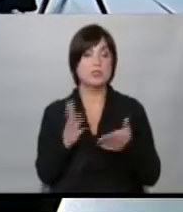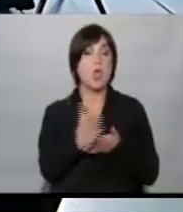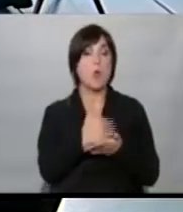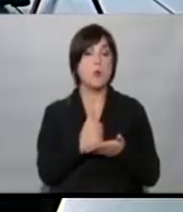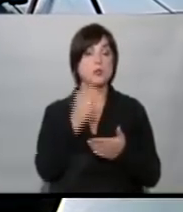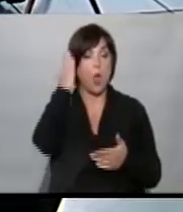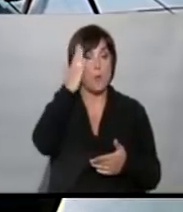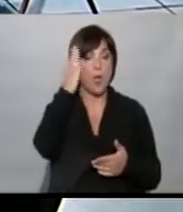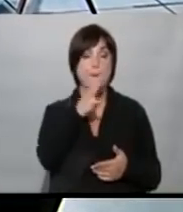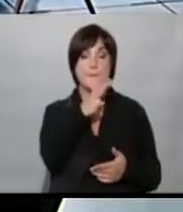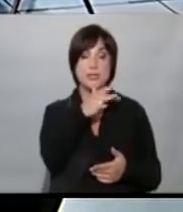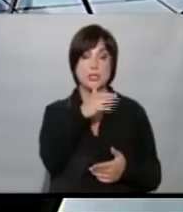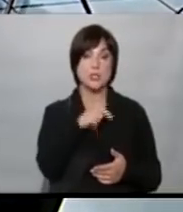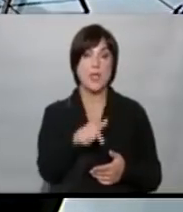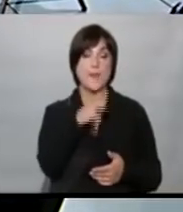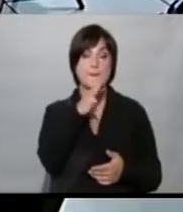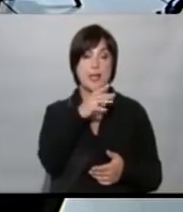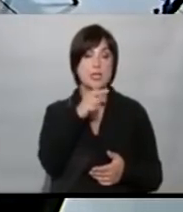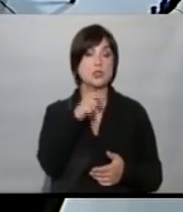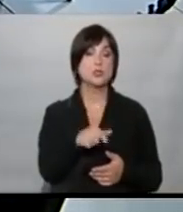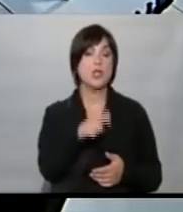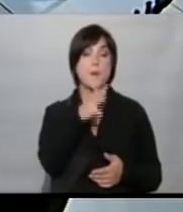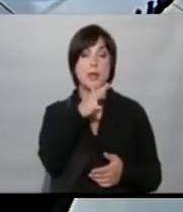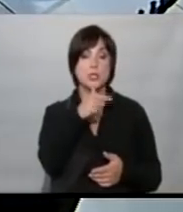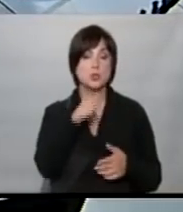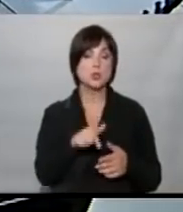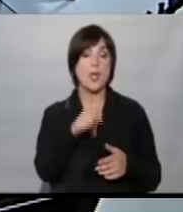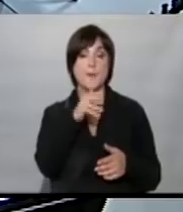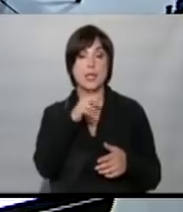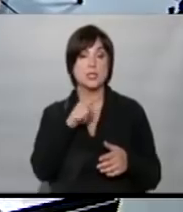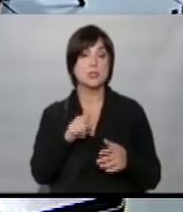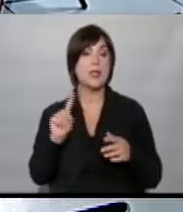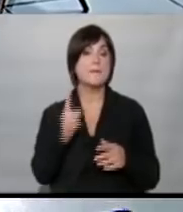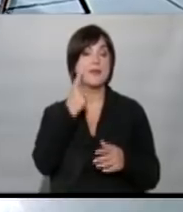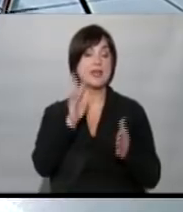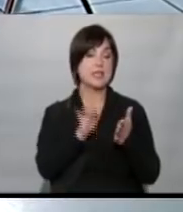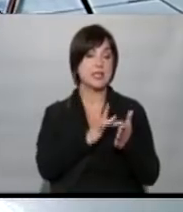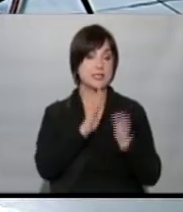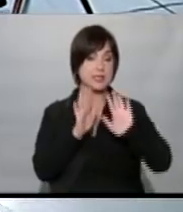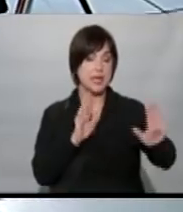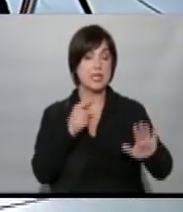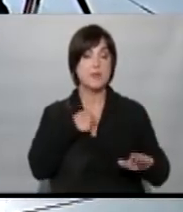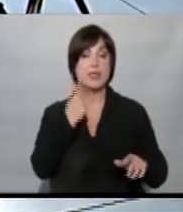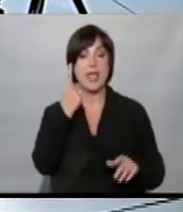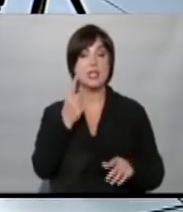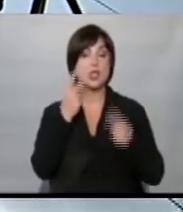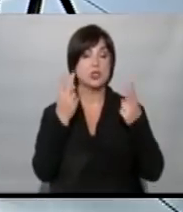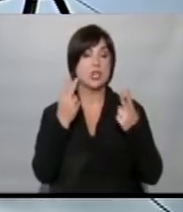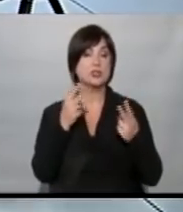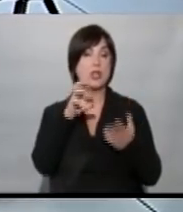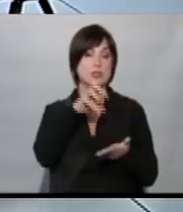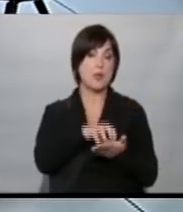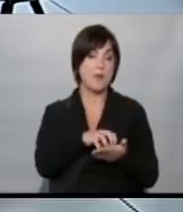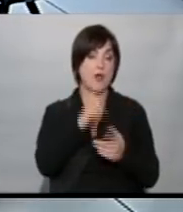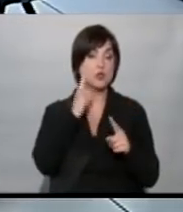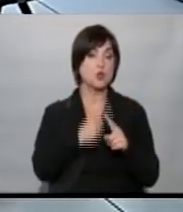употребува поимот Македонија и македонски. Но Македонија и македонски за првата страна имаат едно значење, лоцирани се